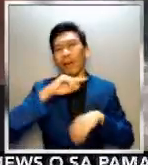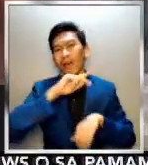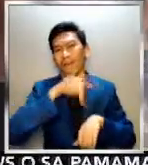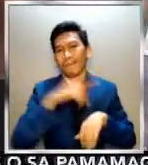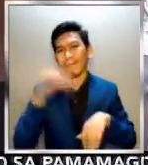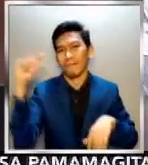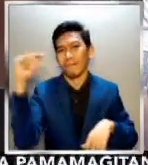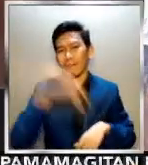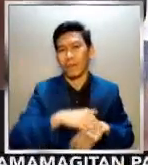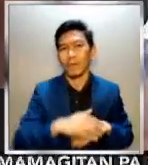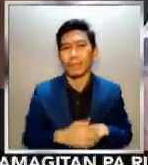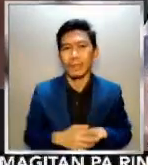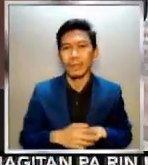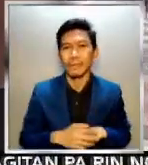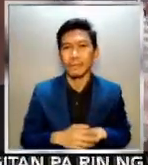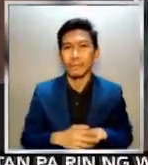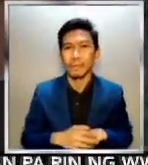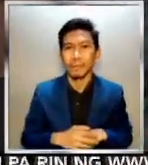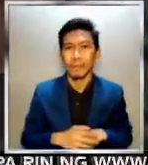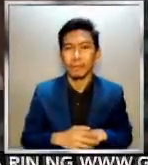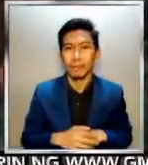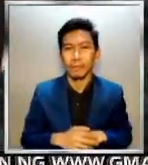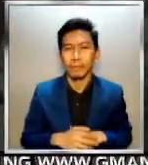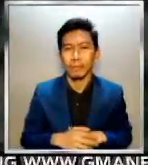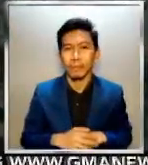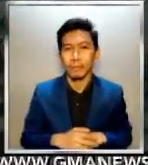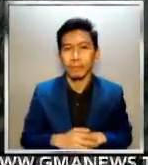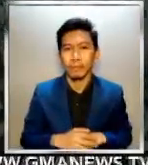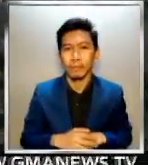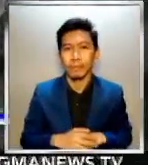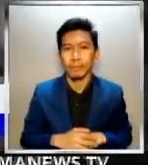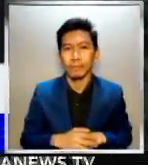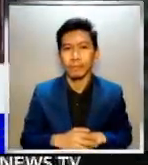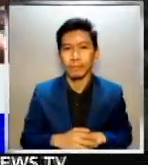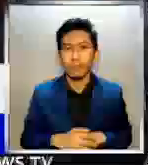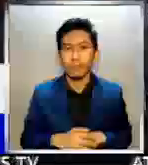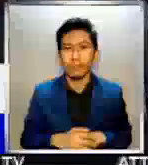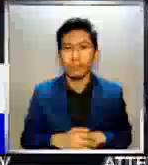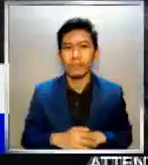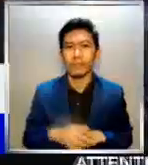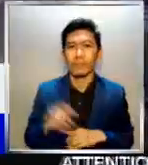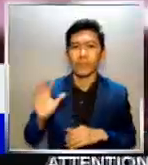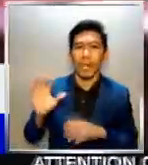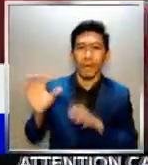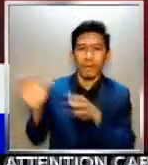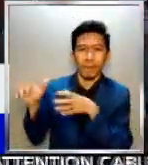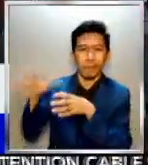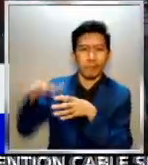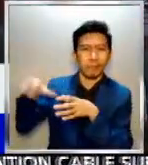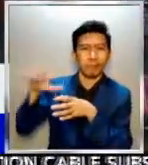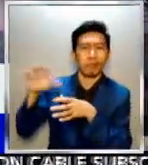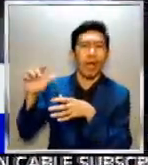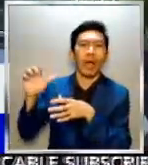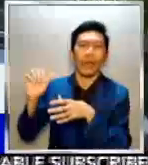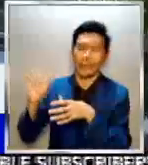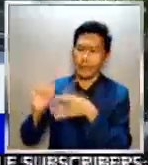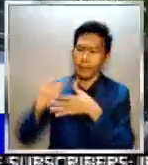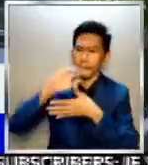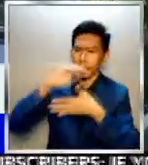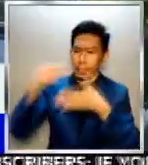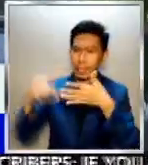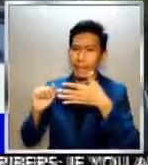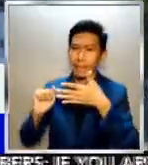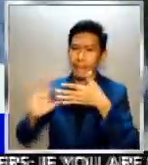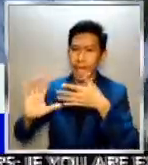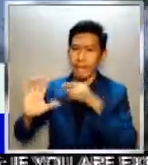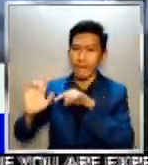May number na po pinapapasok po. Eksklusibo para sa mga A5 o mahihirap na tagapunta Santa Ana ang bakunahan